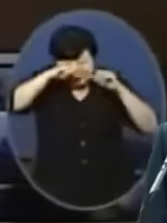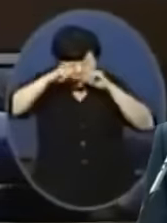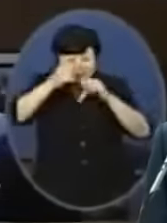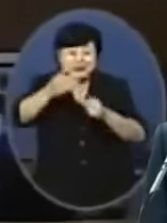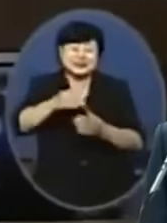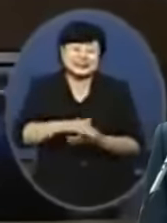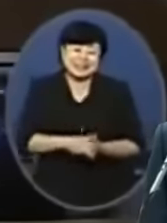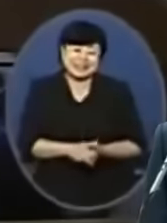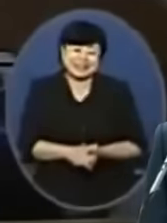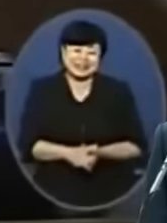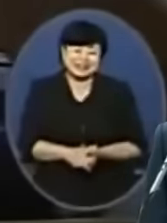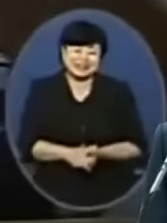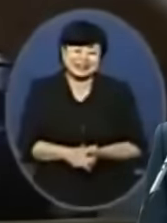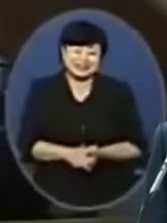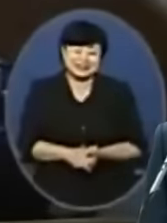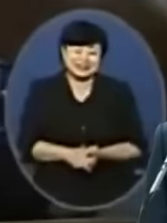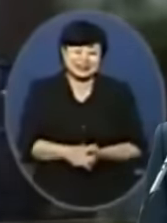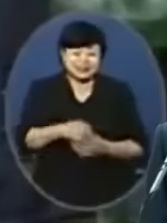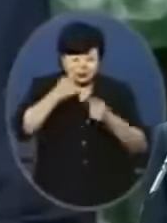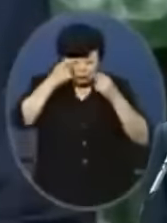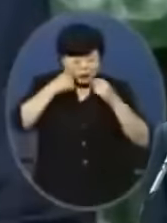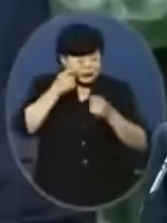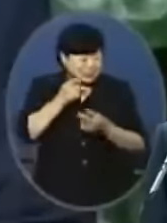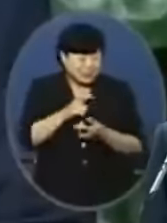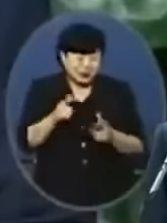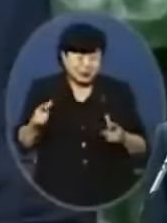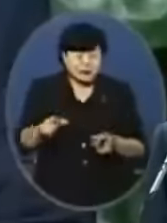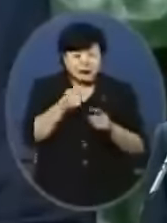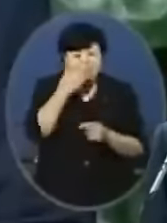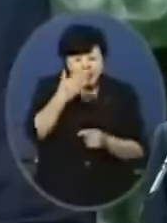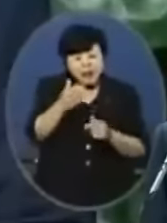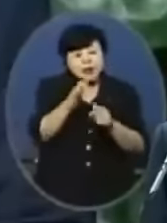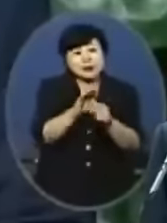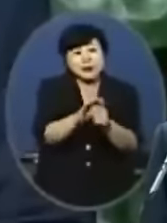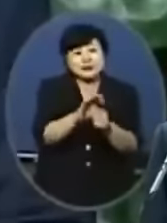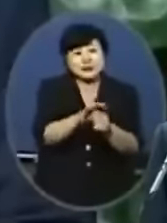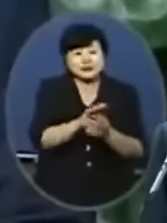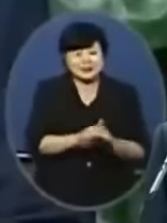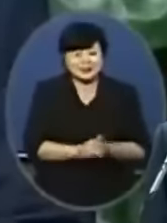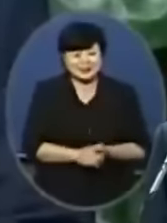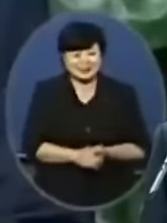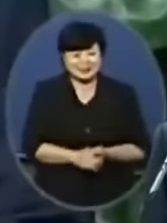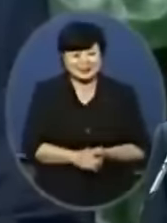만들어주시겠다. 울지 않고 살 수 있도록 해주신다.